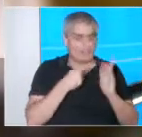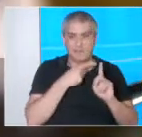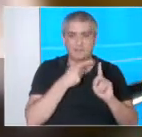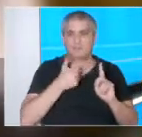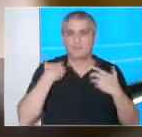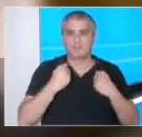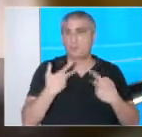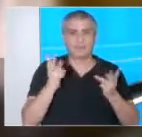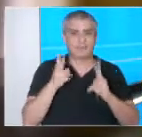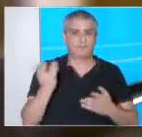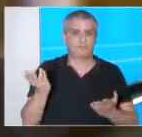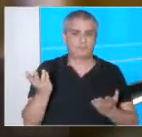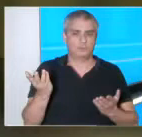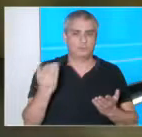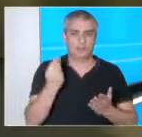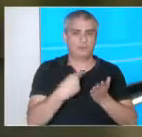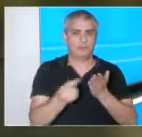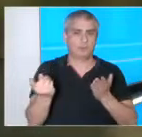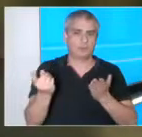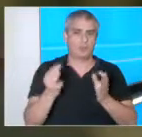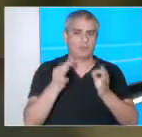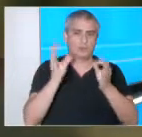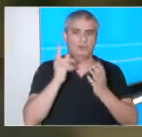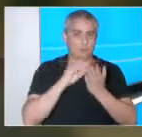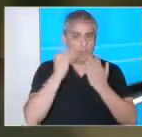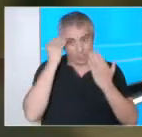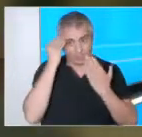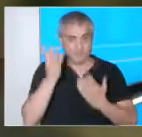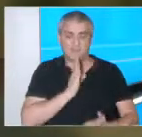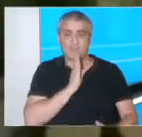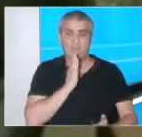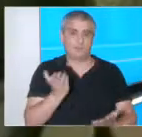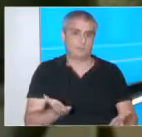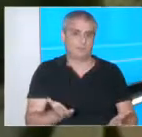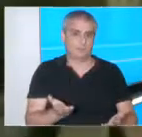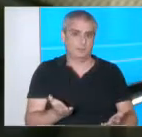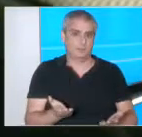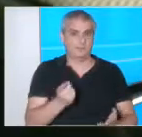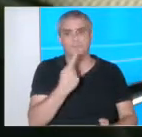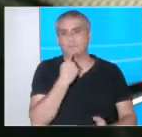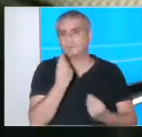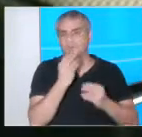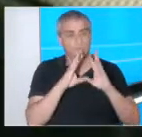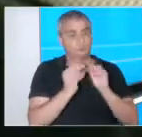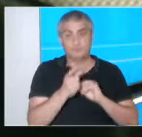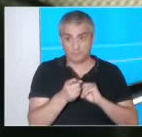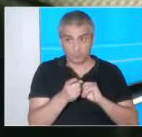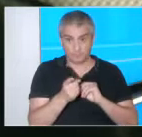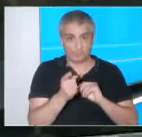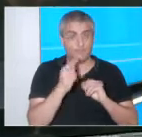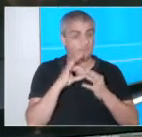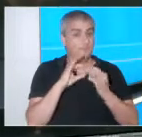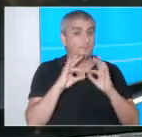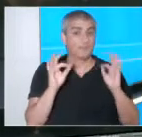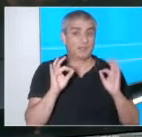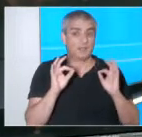שר הביטחון אין לו אפשרות לתת לי פטור למי ש... דיחוי למי שיושב ולמד. זה האסון של הדבר. אבל אמרת כאן משפט סיכום, או משפט